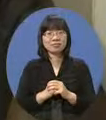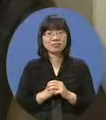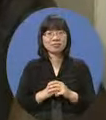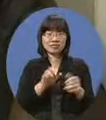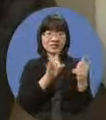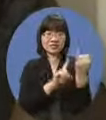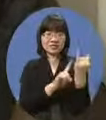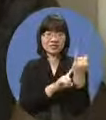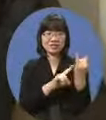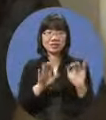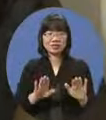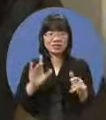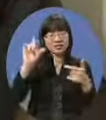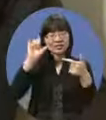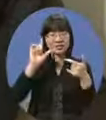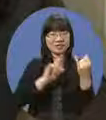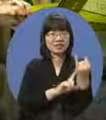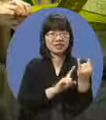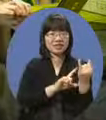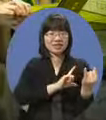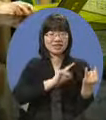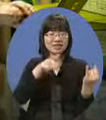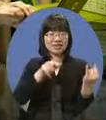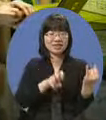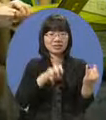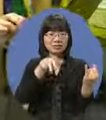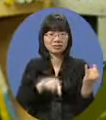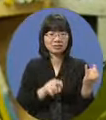이분이 바로 오늘의 주인공 김주현 씨입니다.